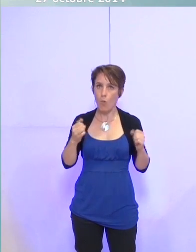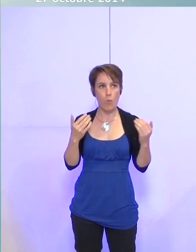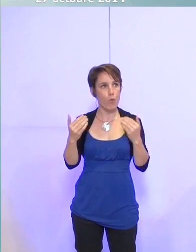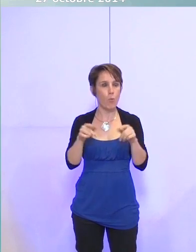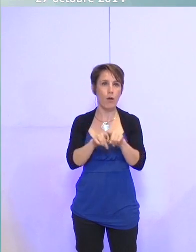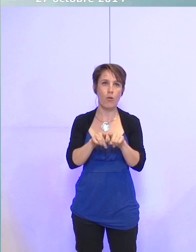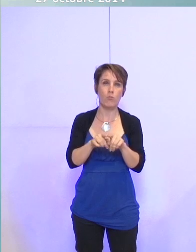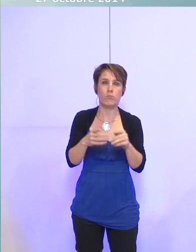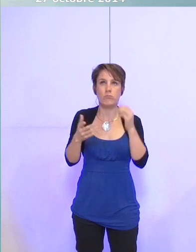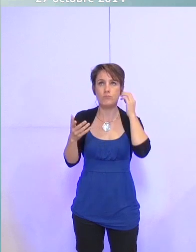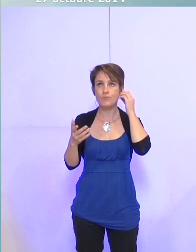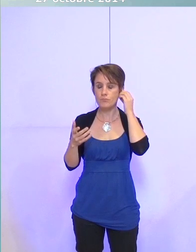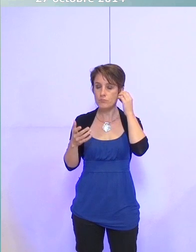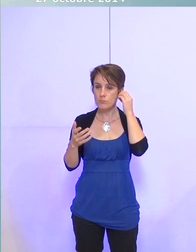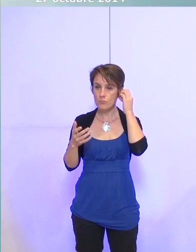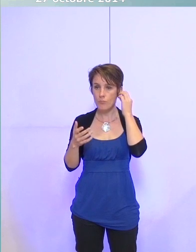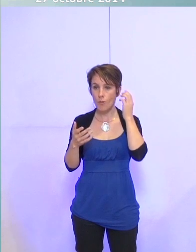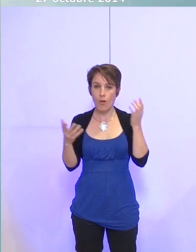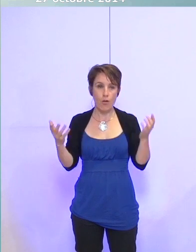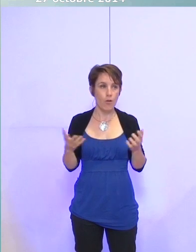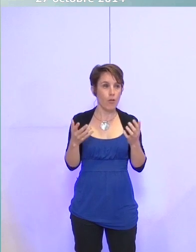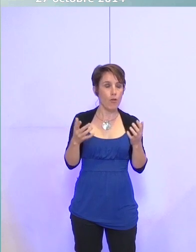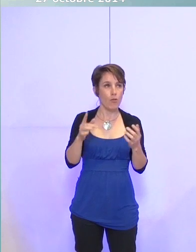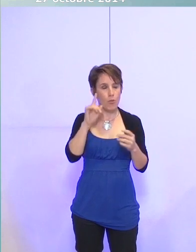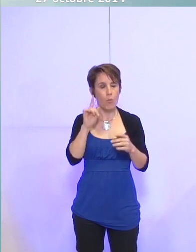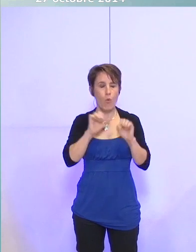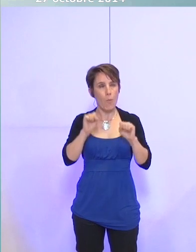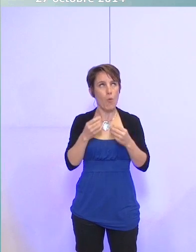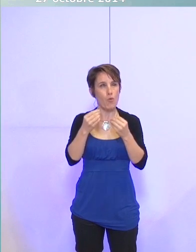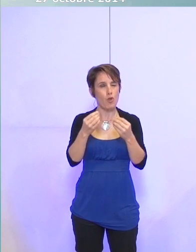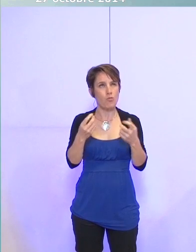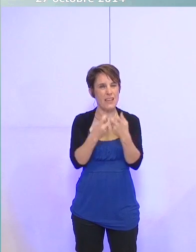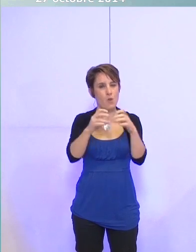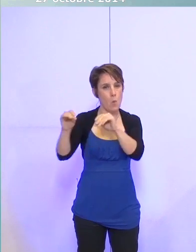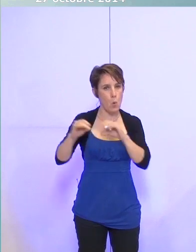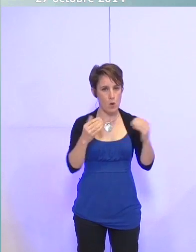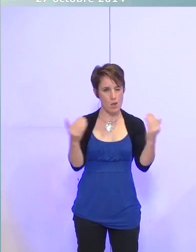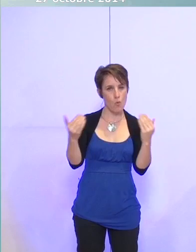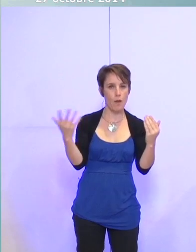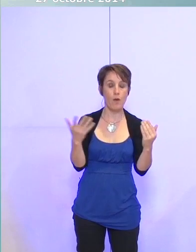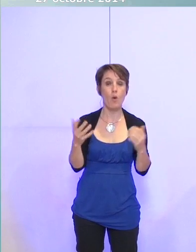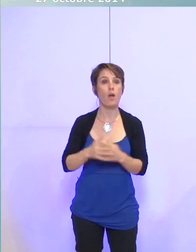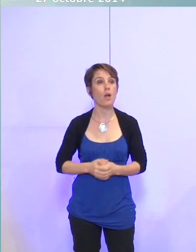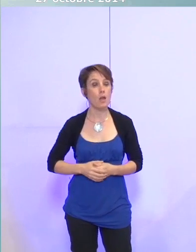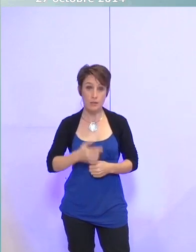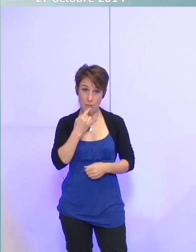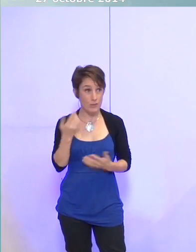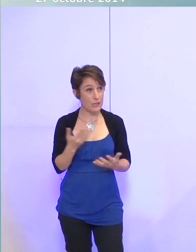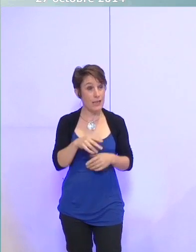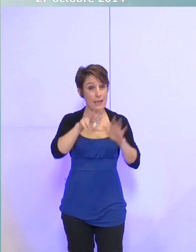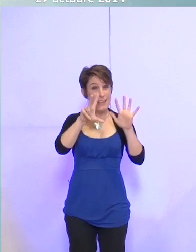on veut prendre là aussi quelques éléments pour rendre les choses factuelles, c'est 80% du